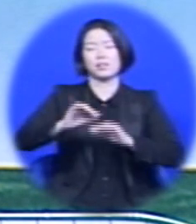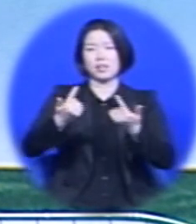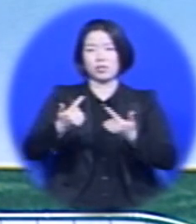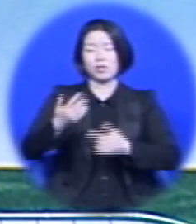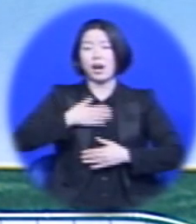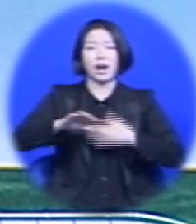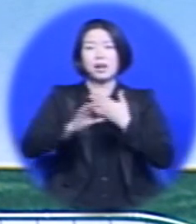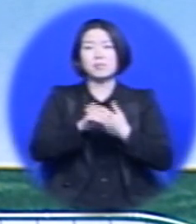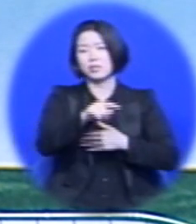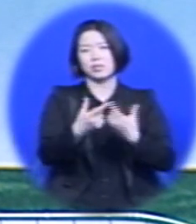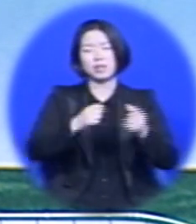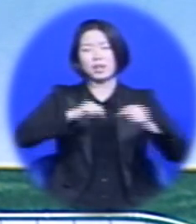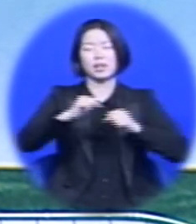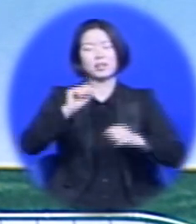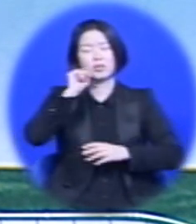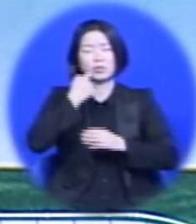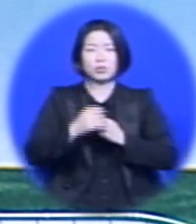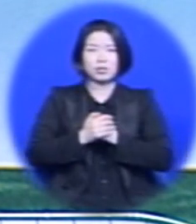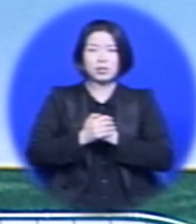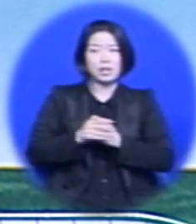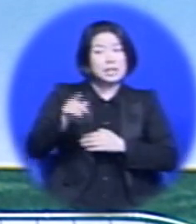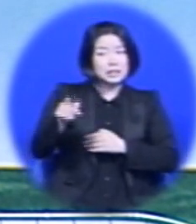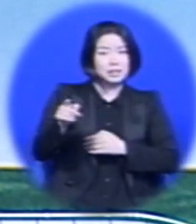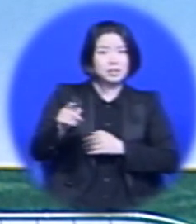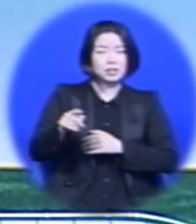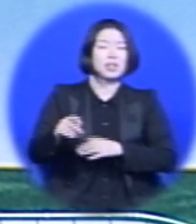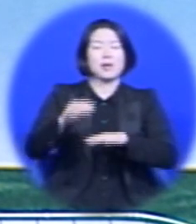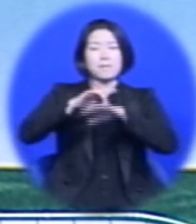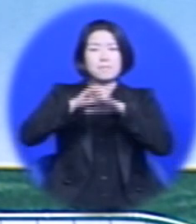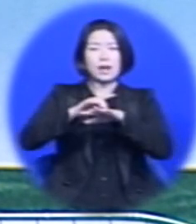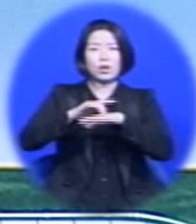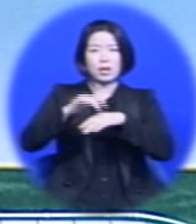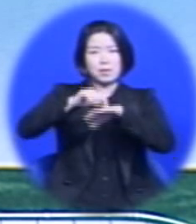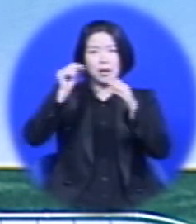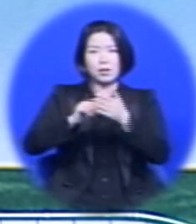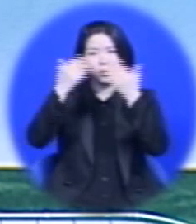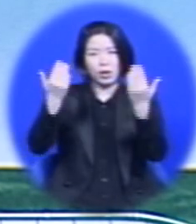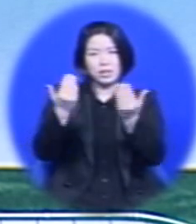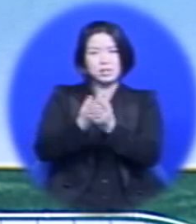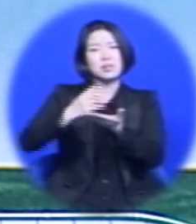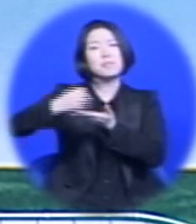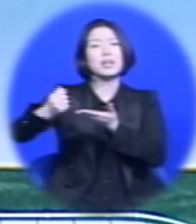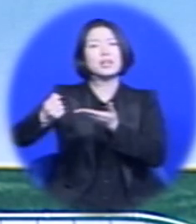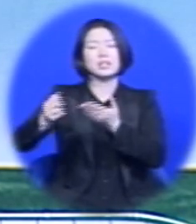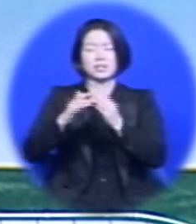그렇게 할 수가 없습니다 그는 이미 마귀에게 마음을 완전히 뺏겨 버리고 사는